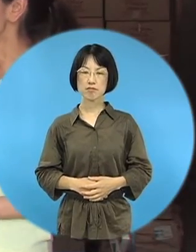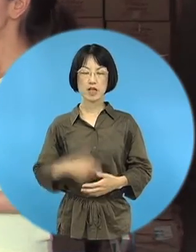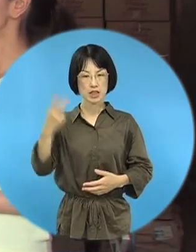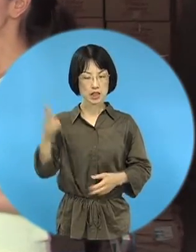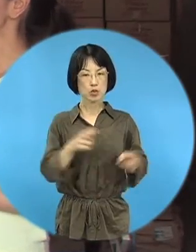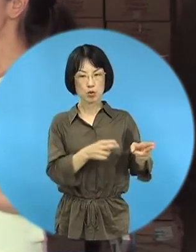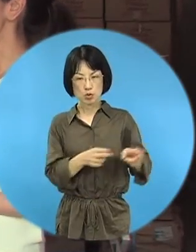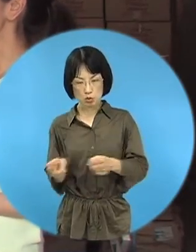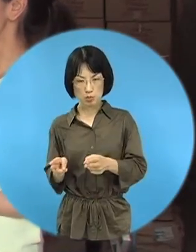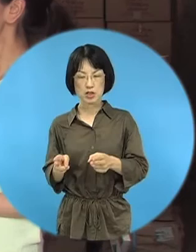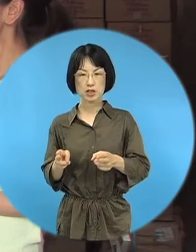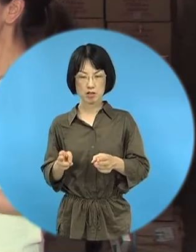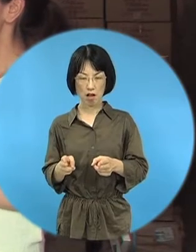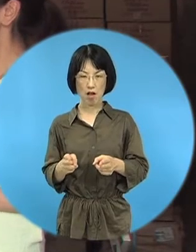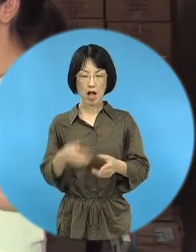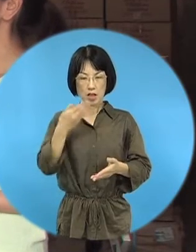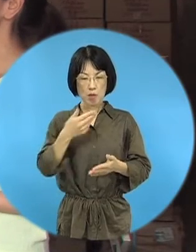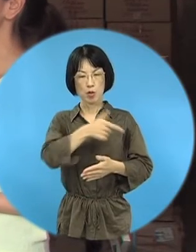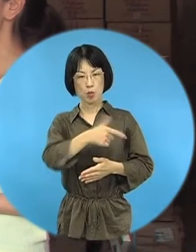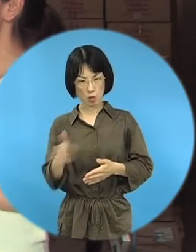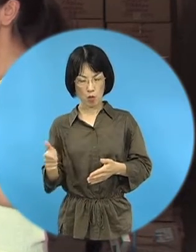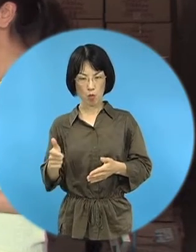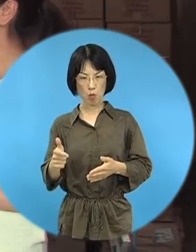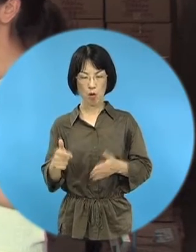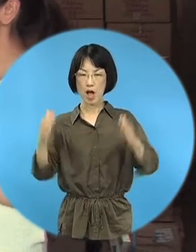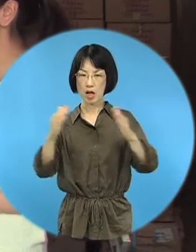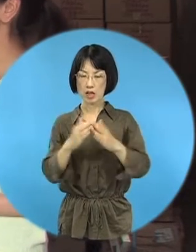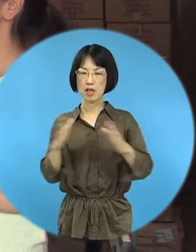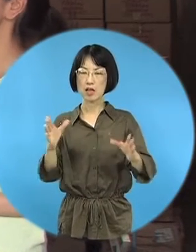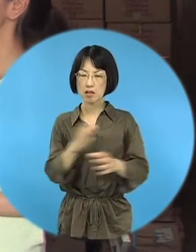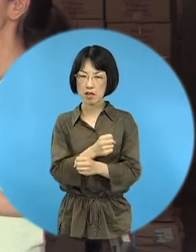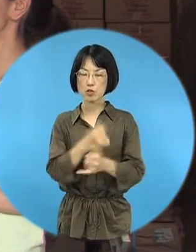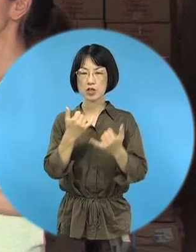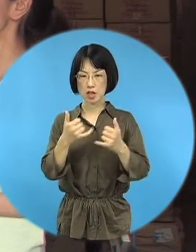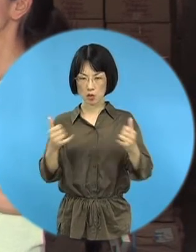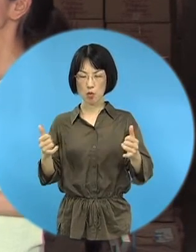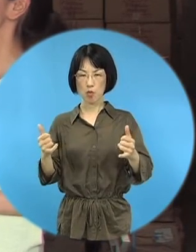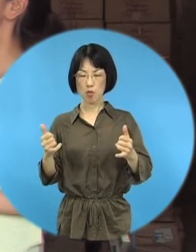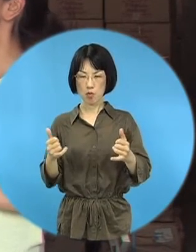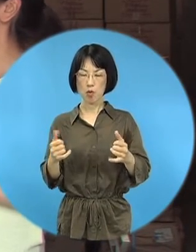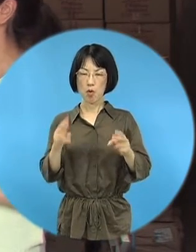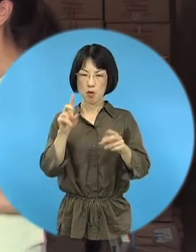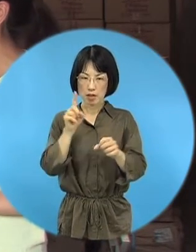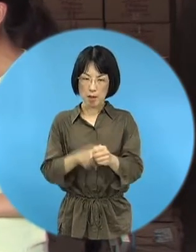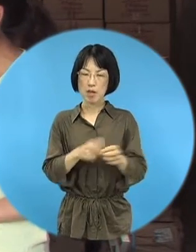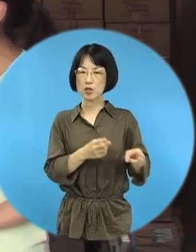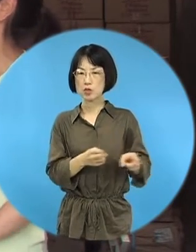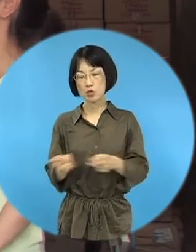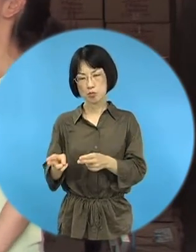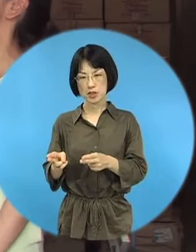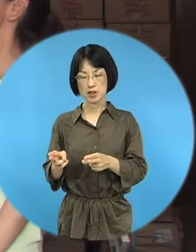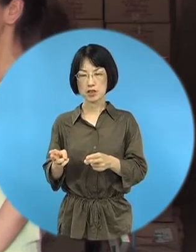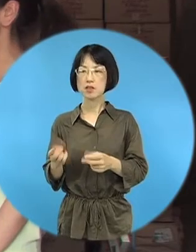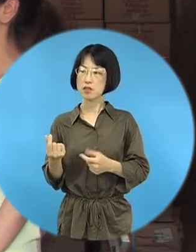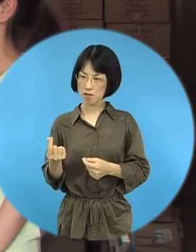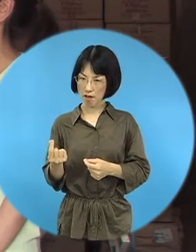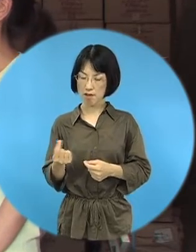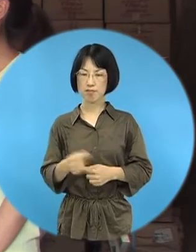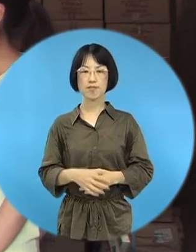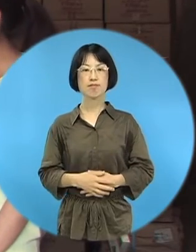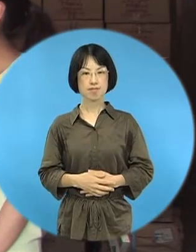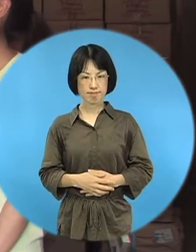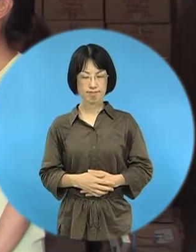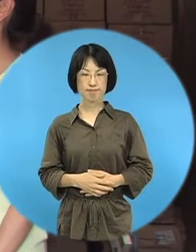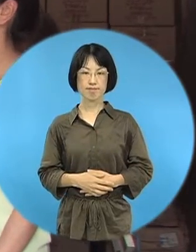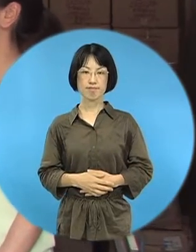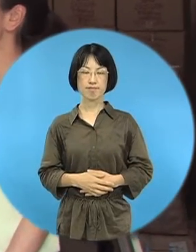市が備蓄している食料や毛布というのはあくまでも地震で家を失った方のための備蓄なんですね。